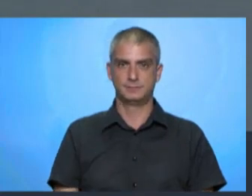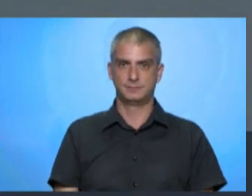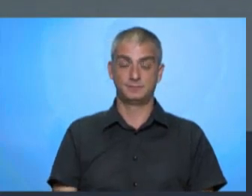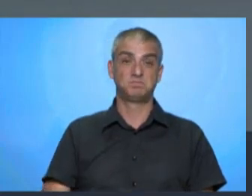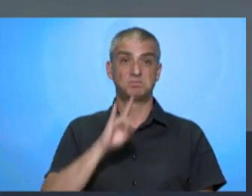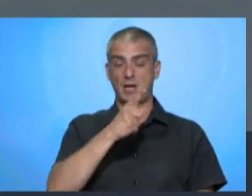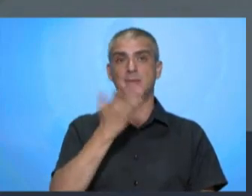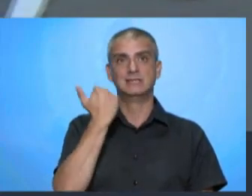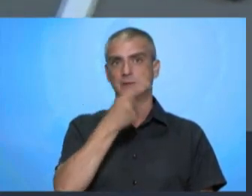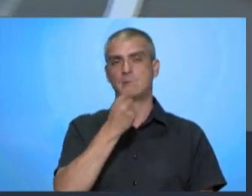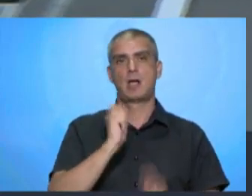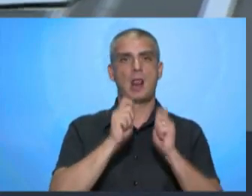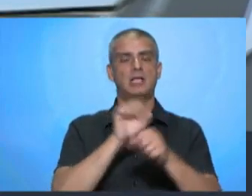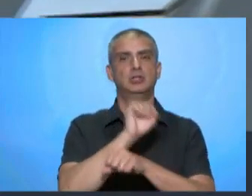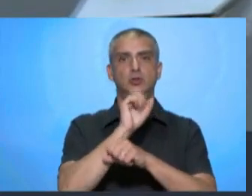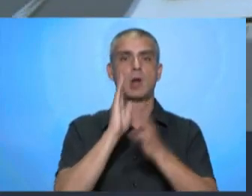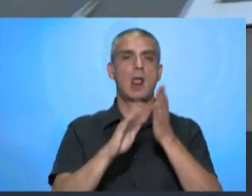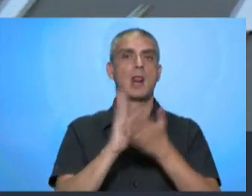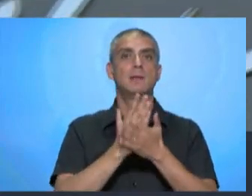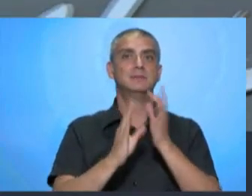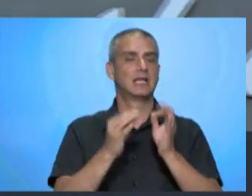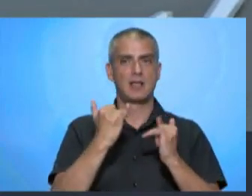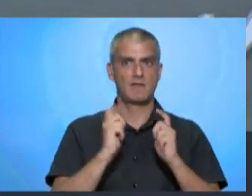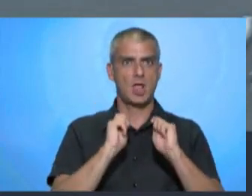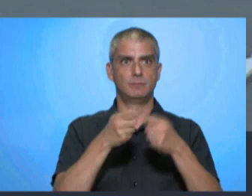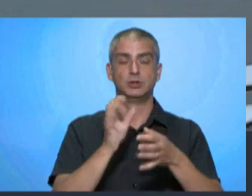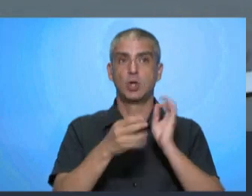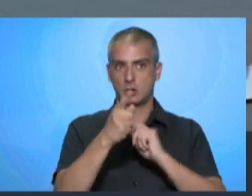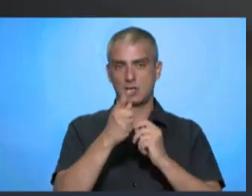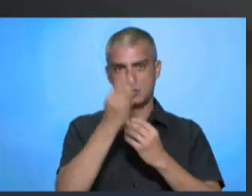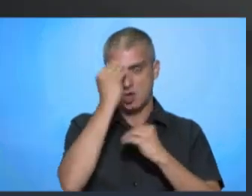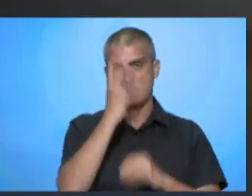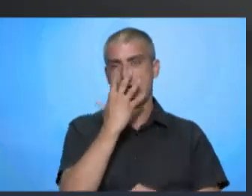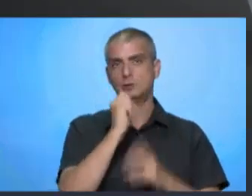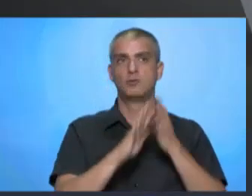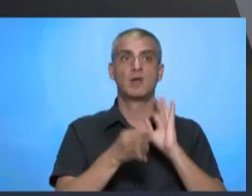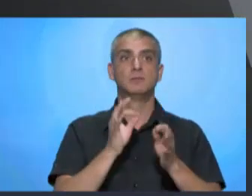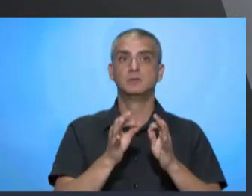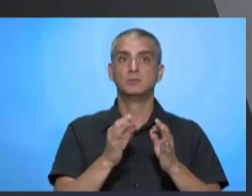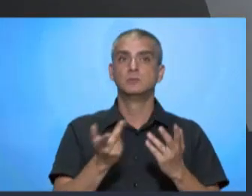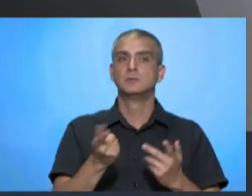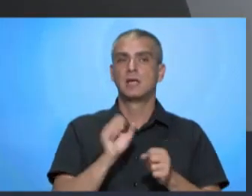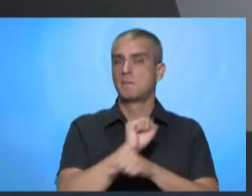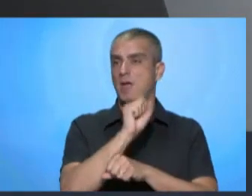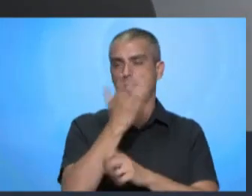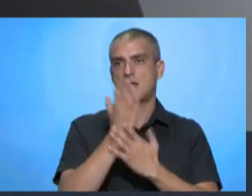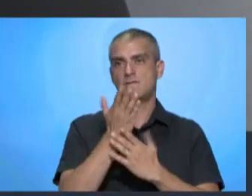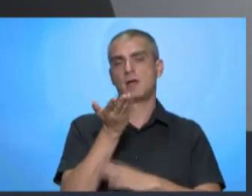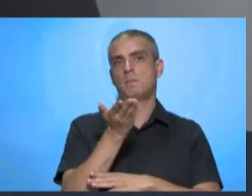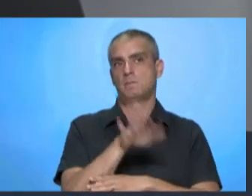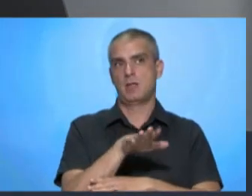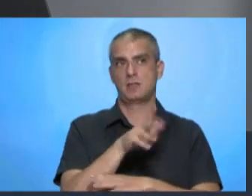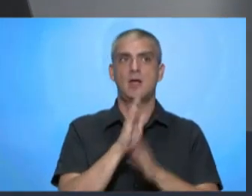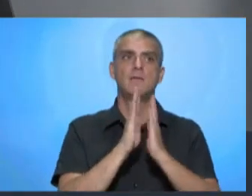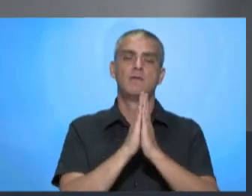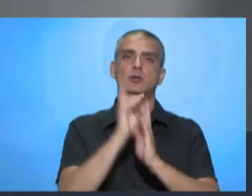חיים עוד הספיקה להגיש ערעור על פסק הדין, אבל היום הגיש עורך דינה הודעה עצובה לבית המשפט. המעררת הלכה לבית עולמה ומבוקש